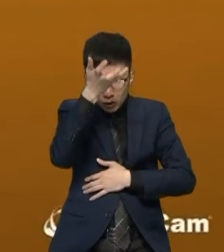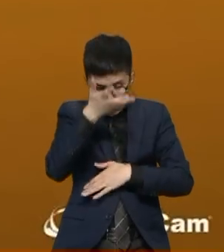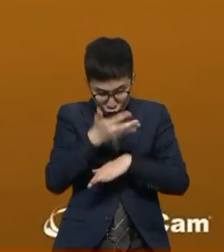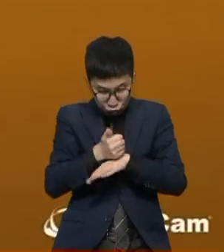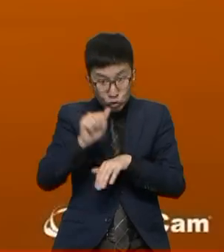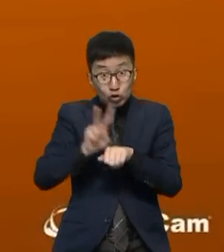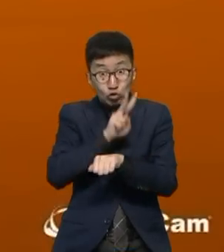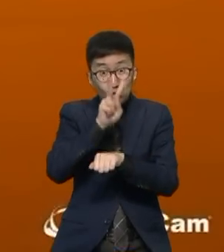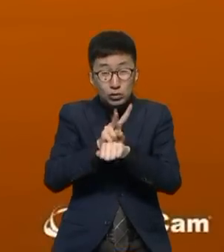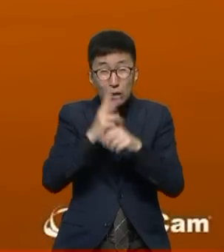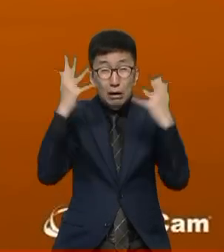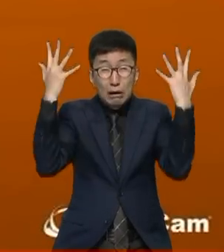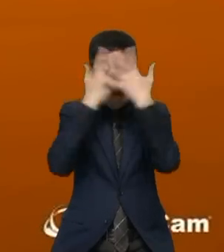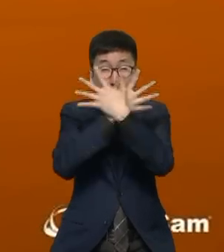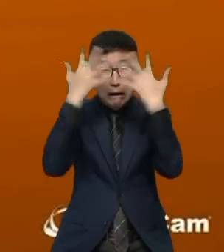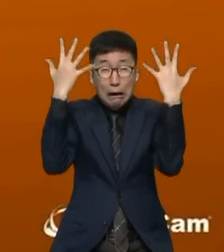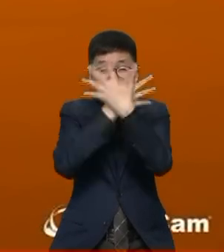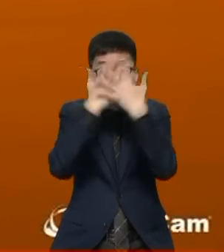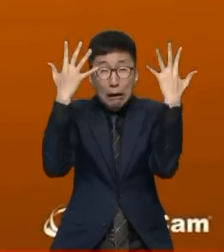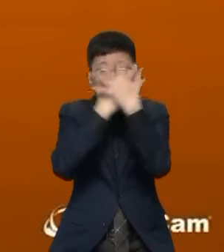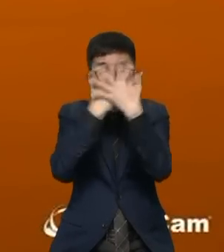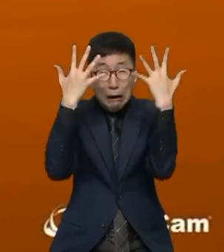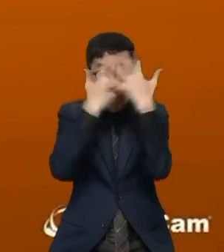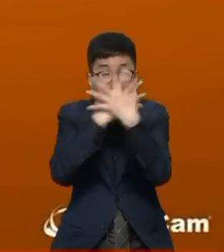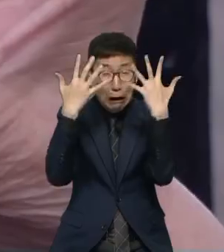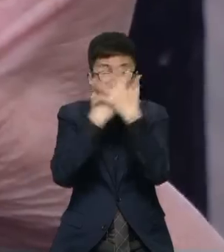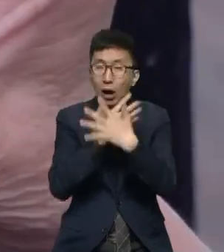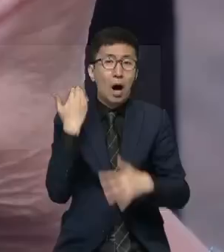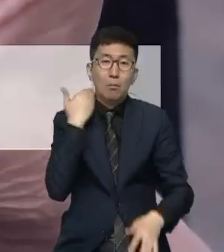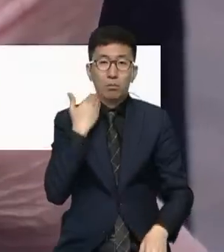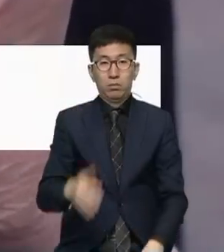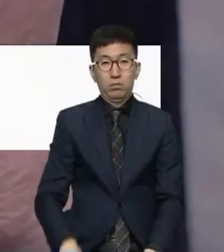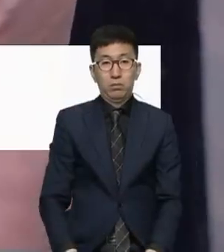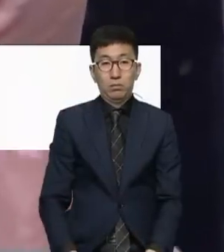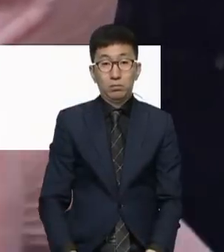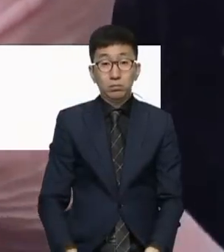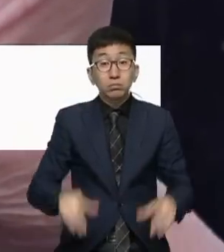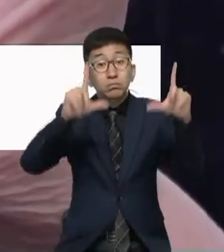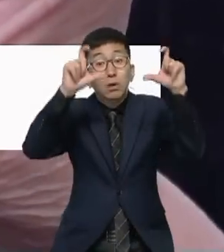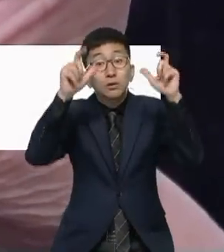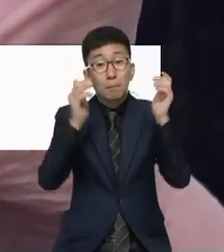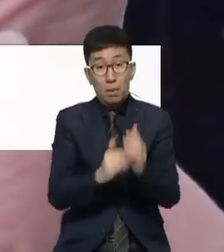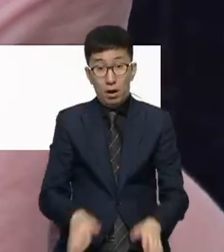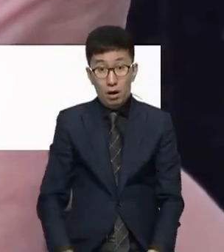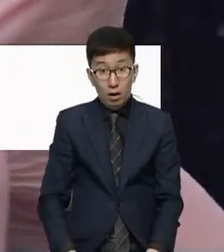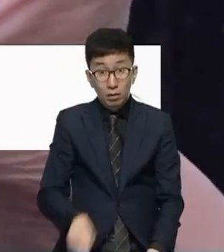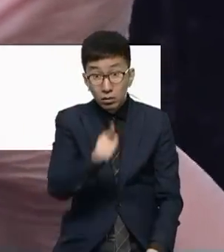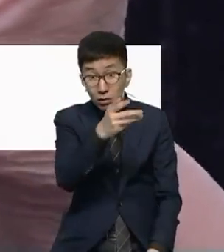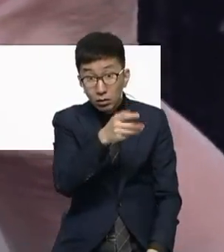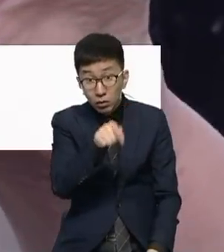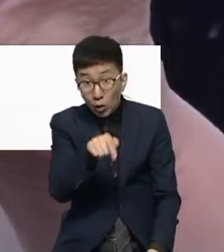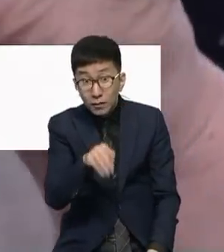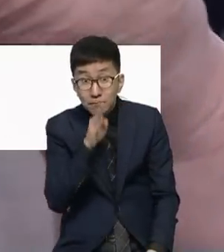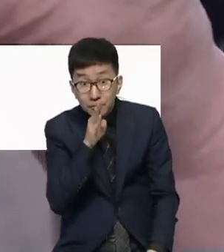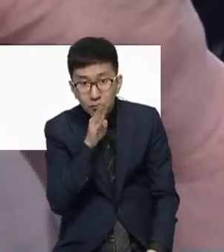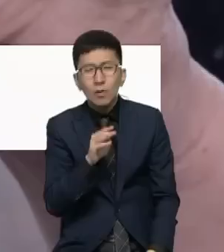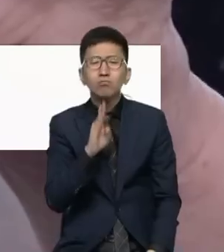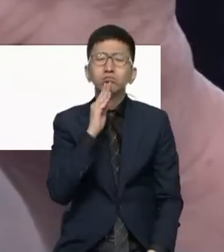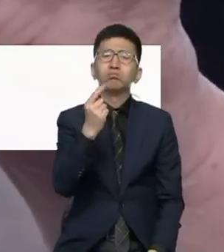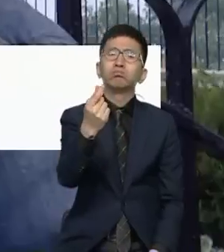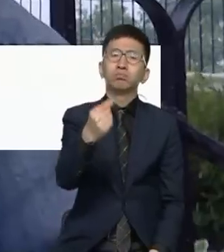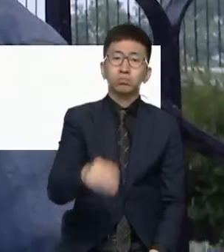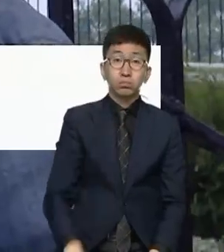2시간여 만에 맨해튼 건물들이 시야에서 사라져버렸습니다. This is here. Yeah, this is right this point. Right here. Oh, Right here.